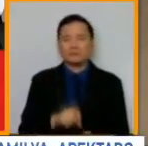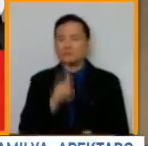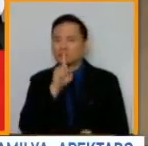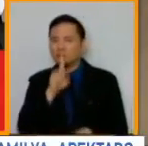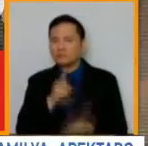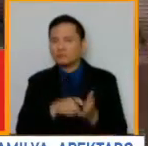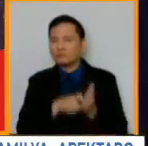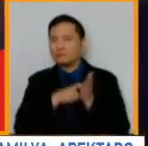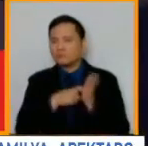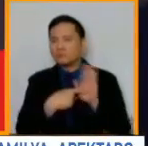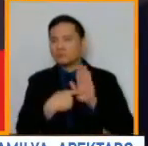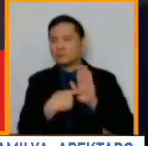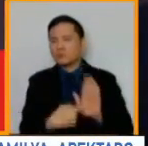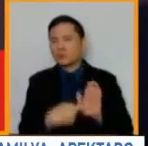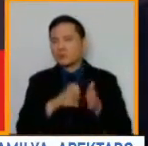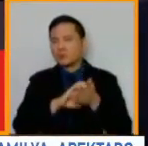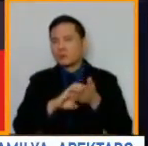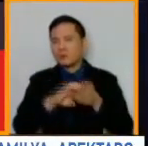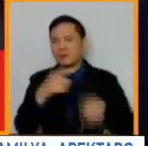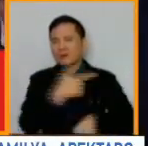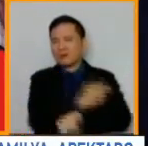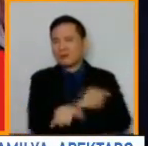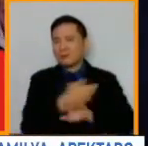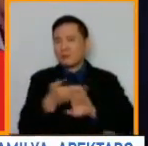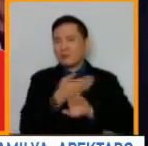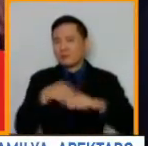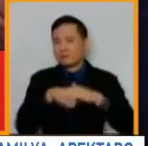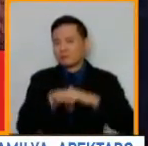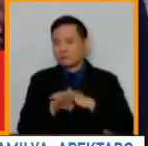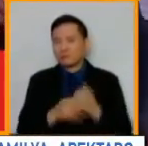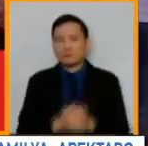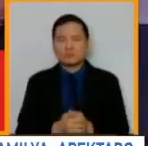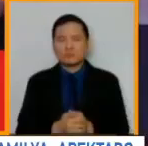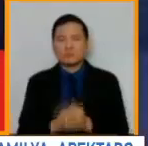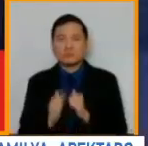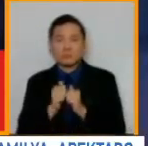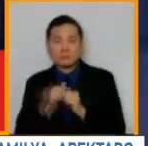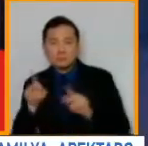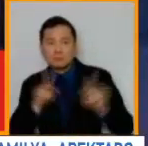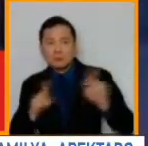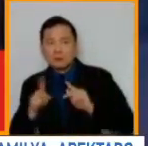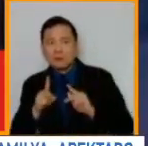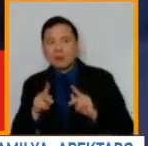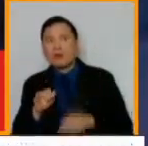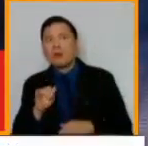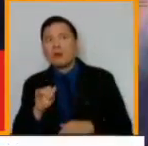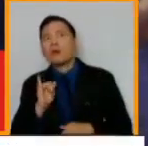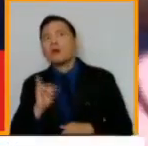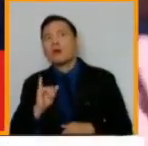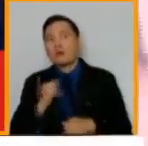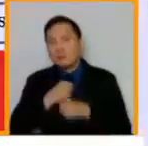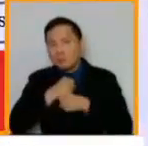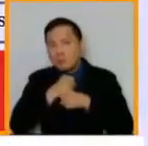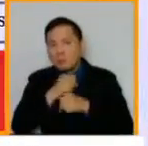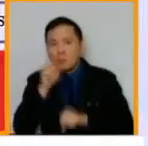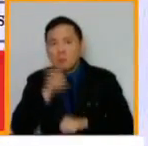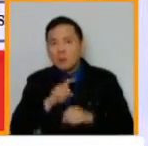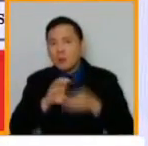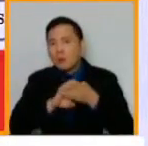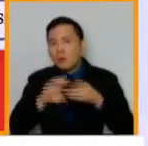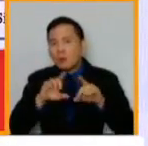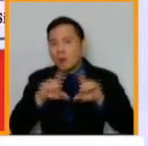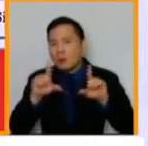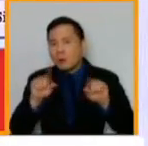ka makapasok. Kaya nagsusulputan din ang mga namimeke ng vaccination card gaya rito sa Quiapo, Maynila. Sa